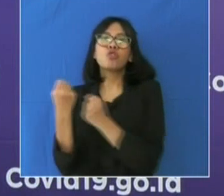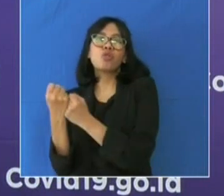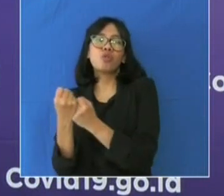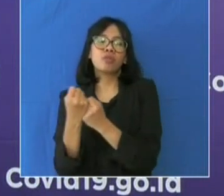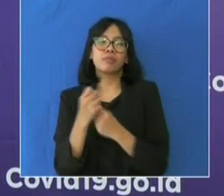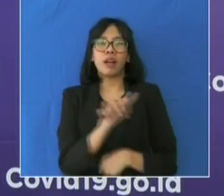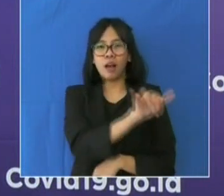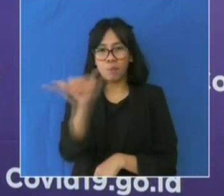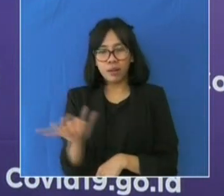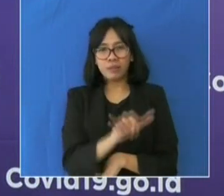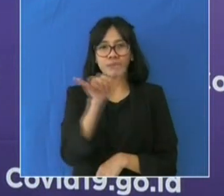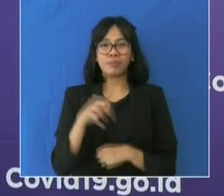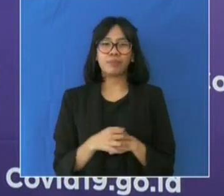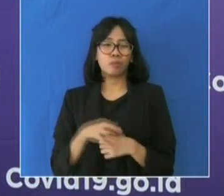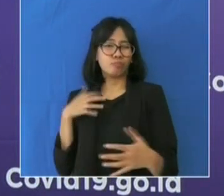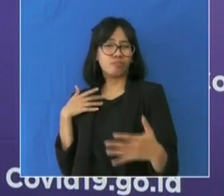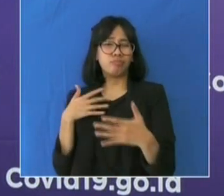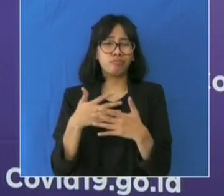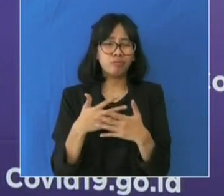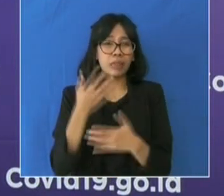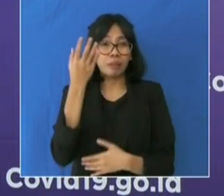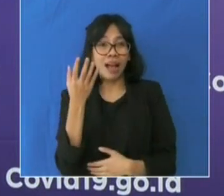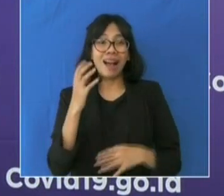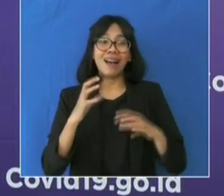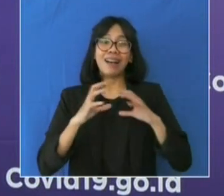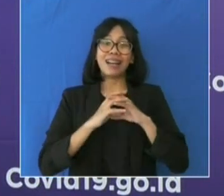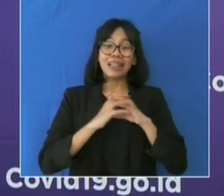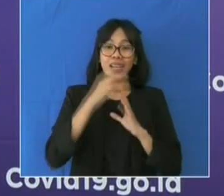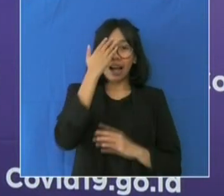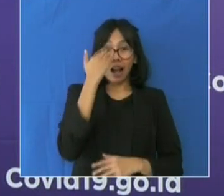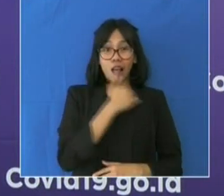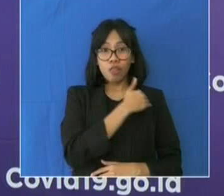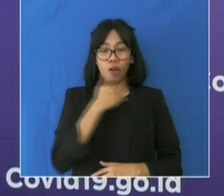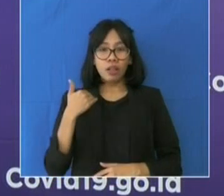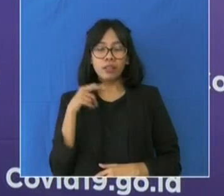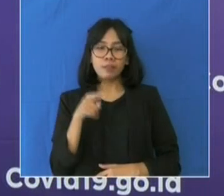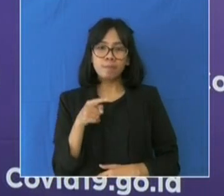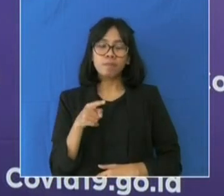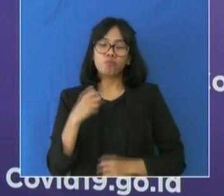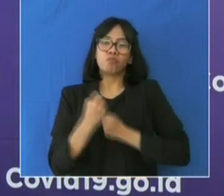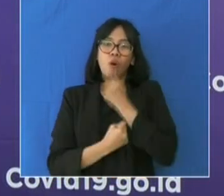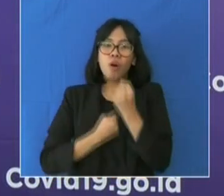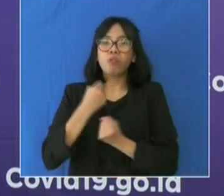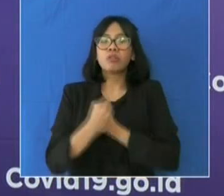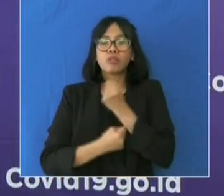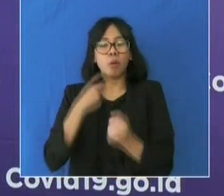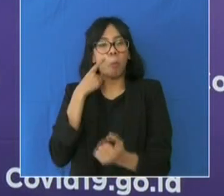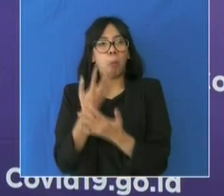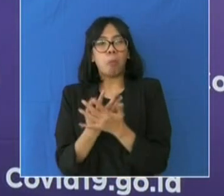harapan selama masa ini Gereja Katolik juga terus bergerak